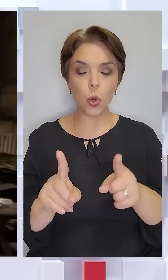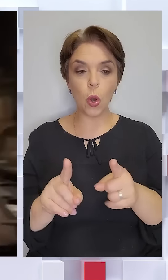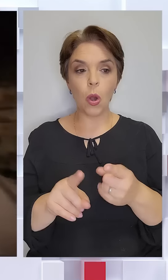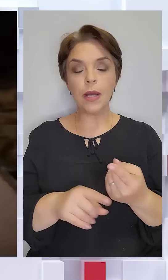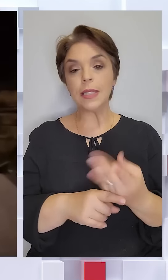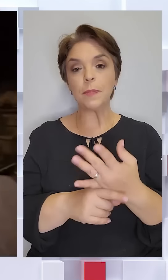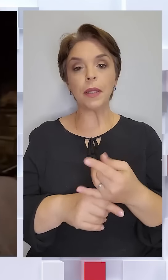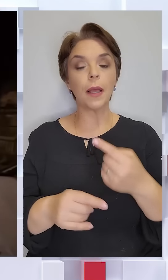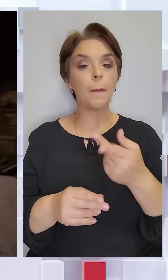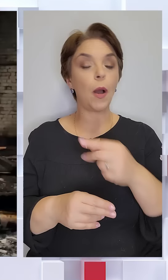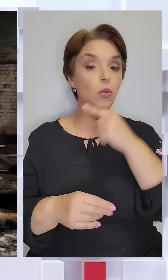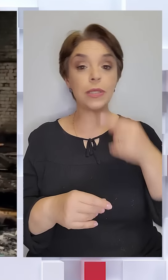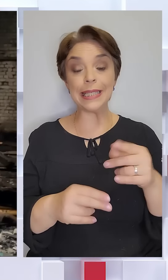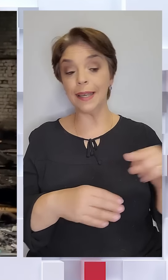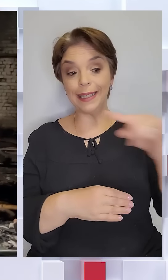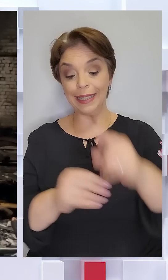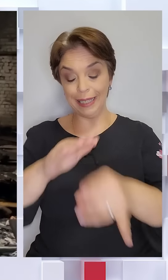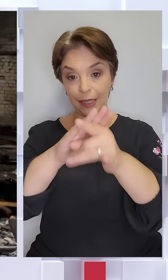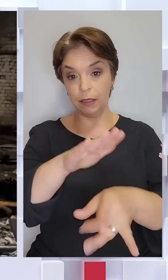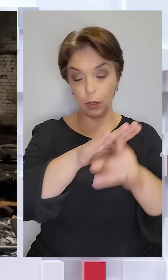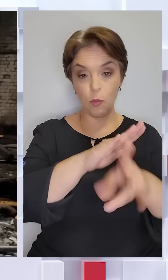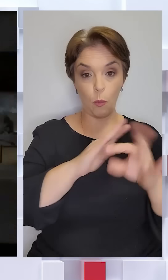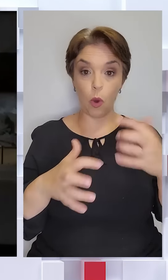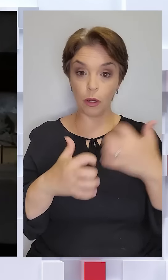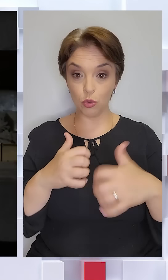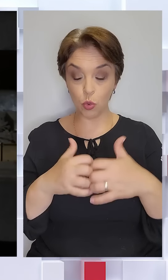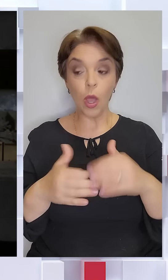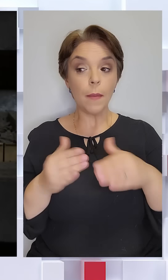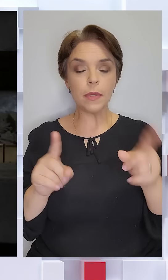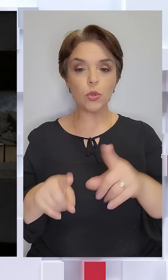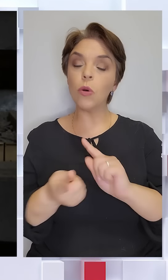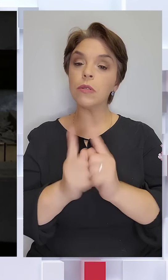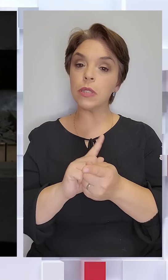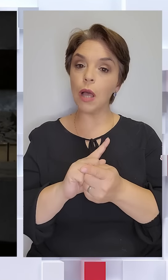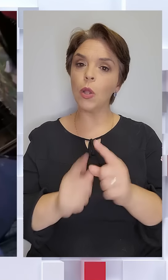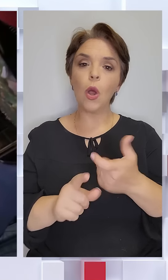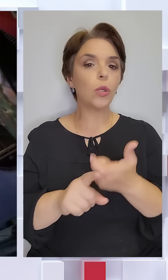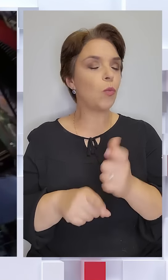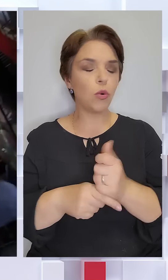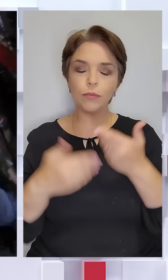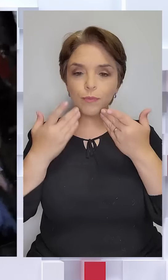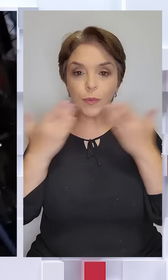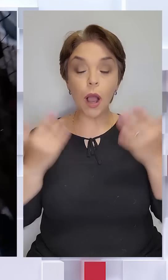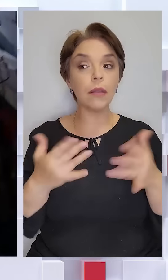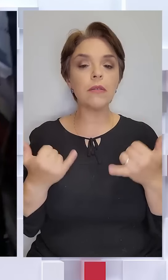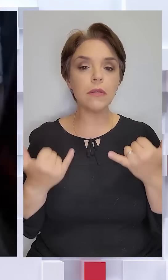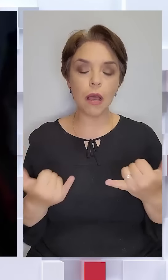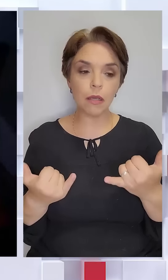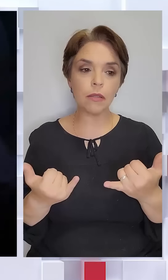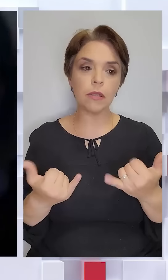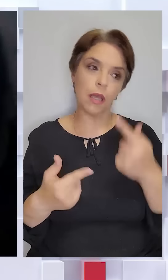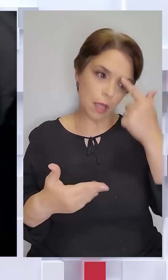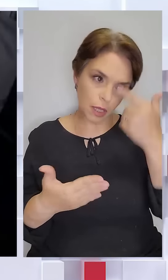збили пару російських літаків, які кидали авіабомби по Херсону. Після цього стало сильно легше. Але зараз,